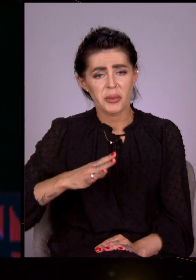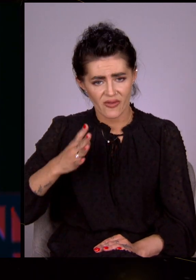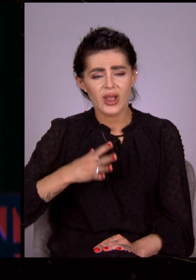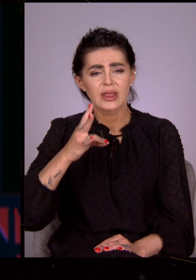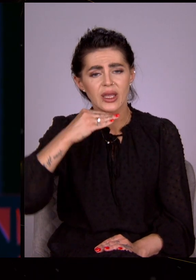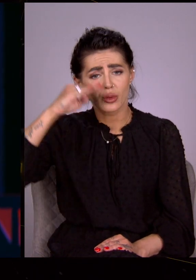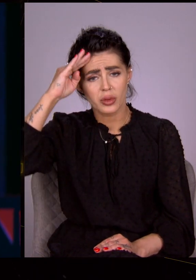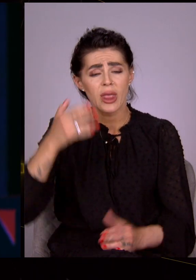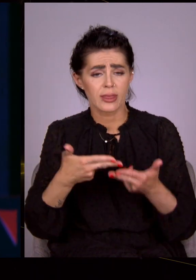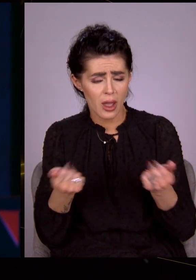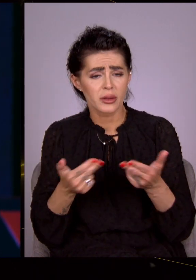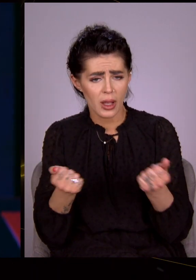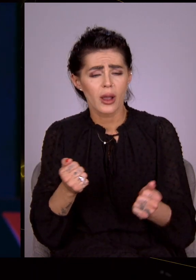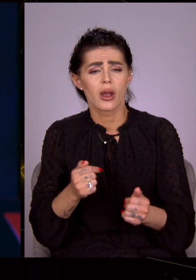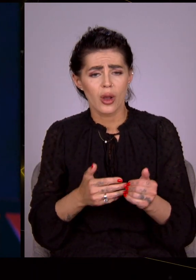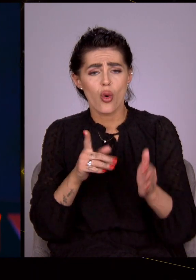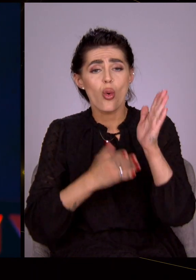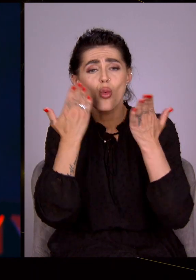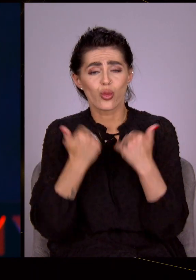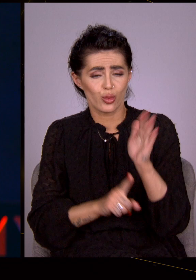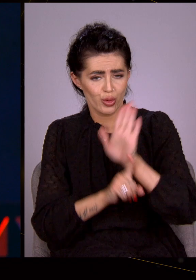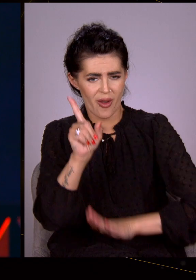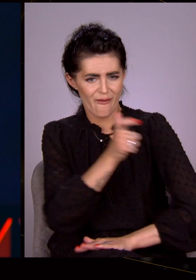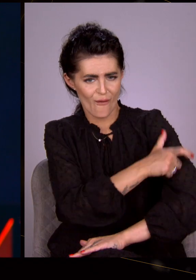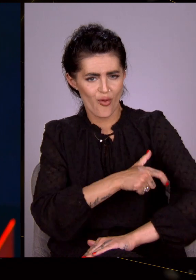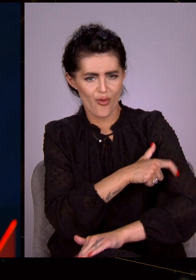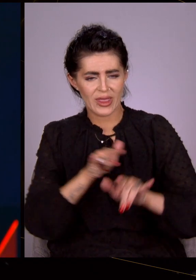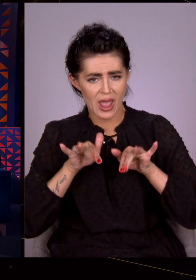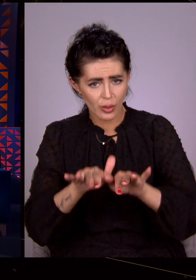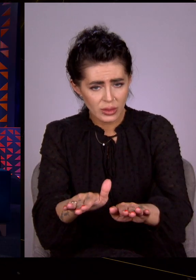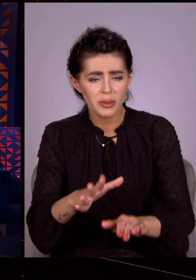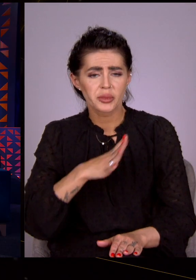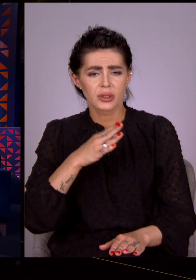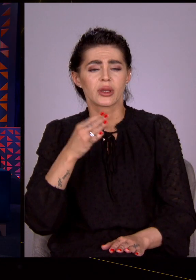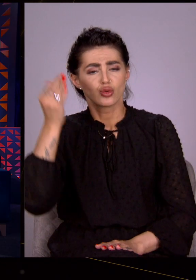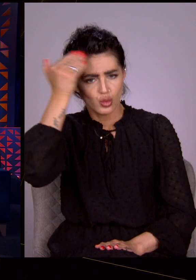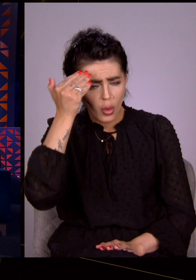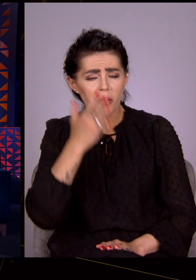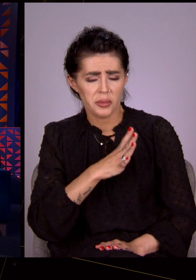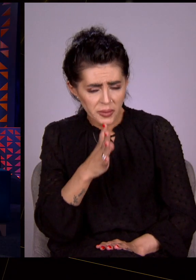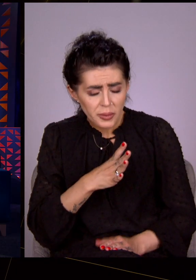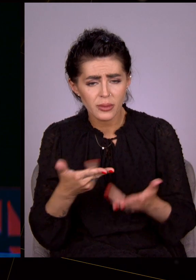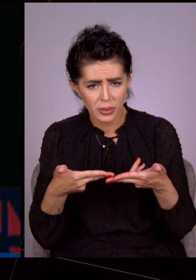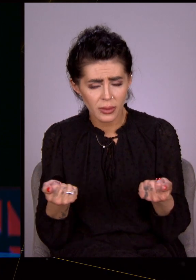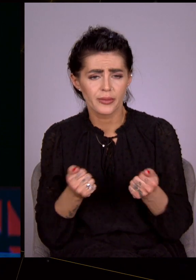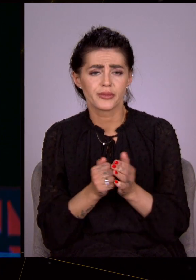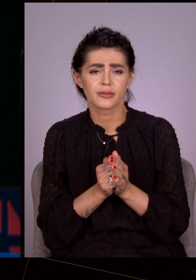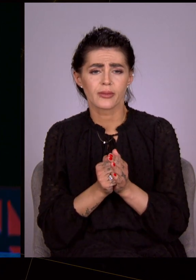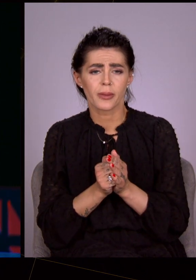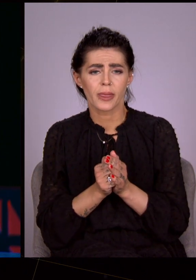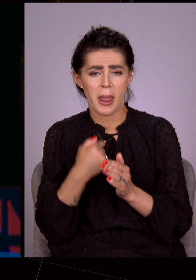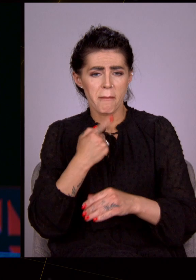оцей початок волонтерської діяльності почався через сон. Ну, я дуже помічала, як вона